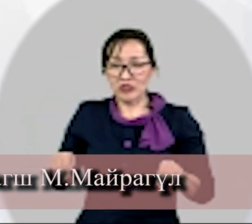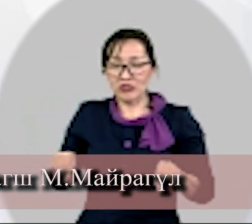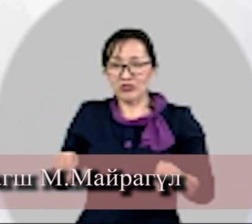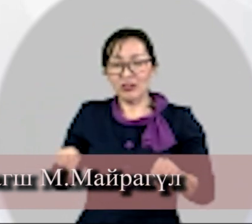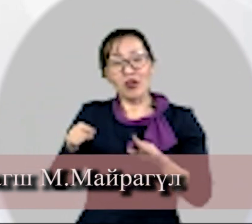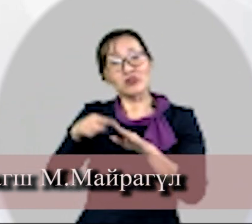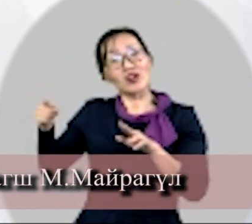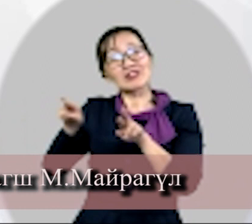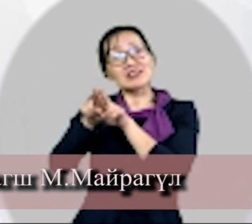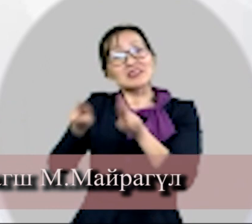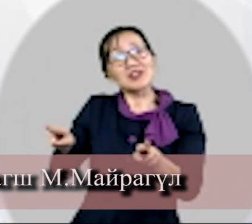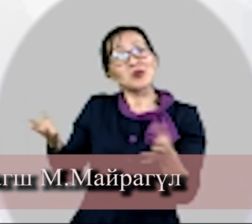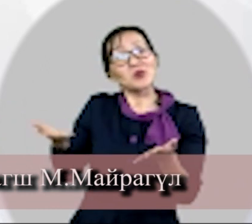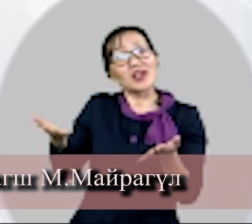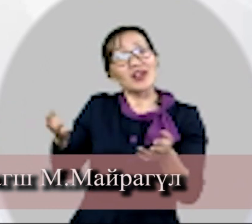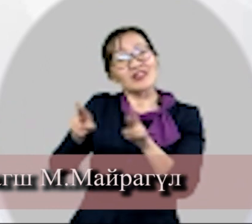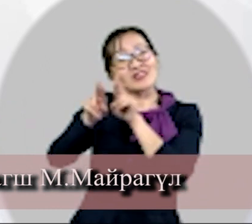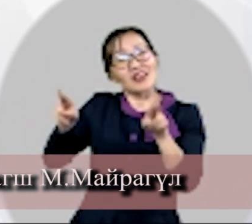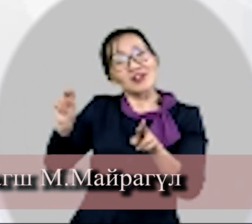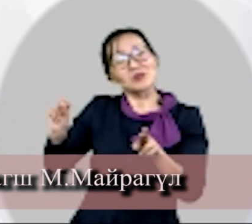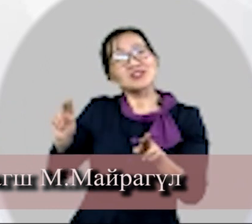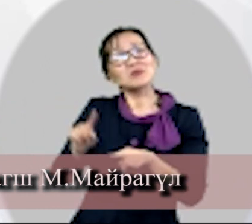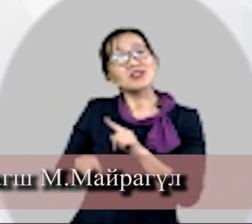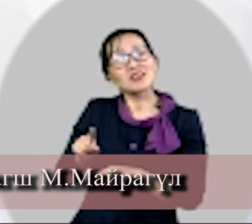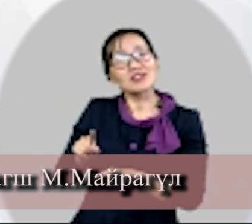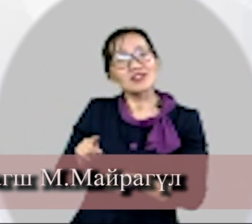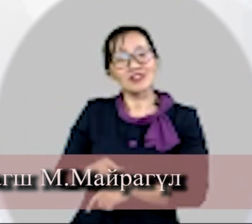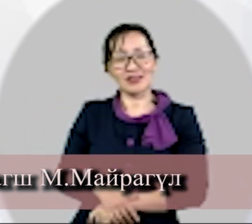Алу 5. Өте жақсы.